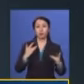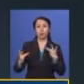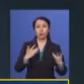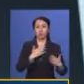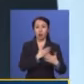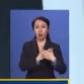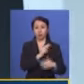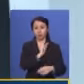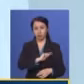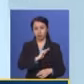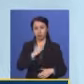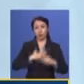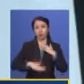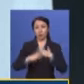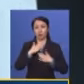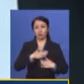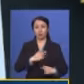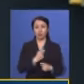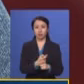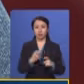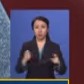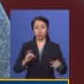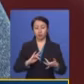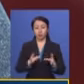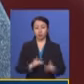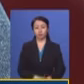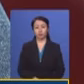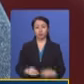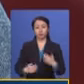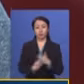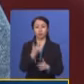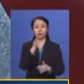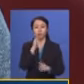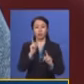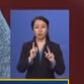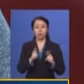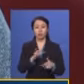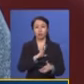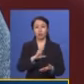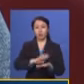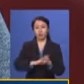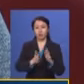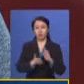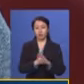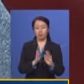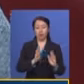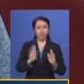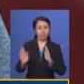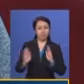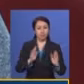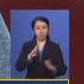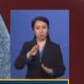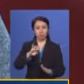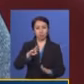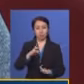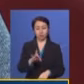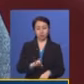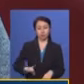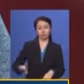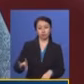активно работали и радовали зрителей в режиме онлайн. Новый сезон, конечно, у нас была договоренность с режиссером из Челябинска, с Ходаревым